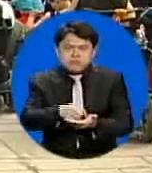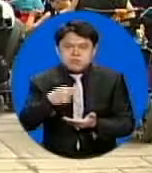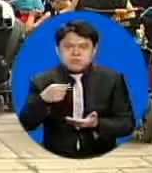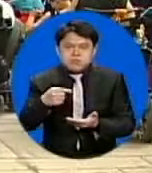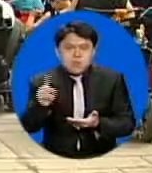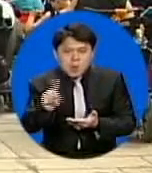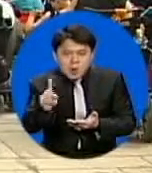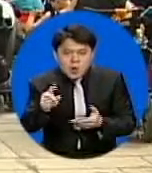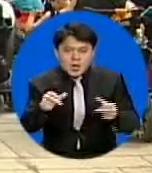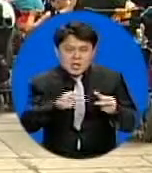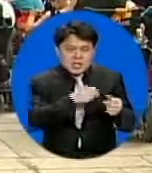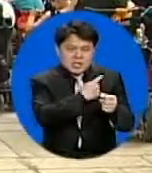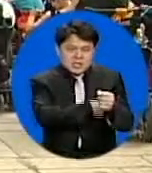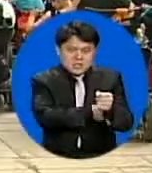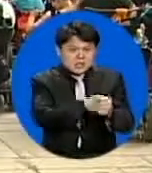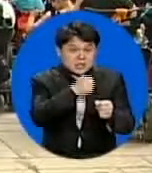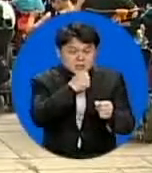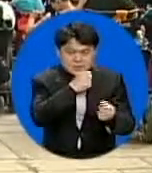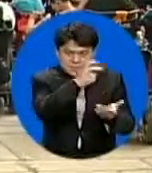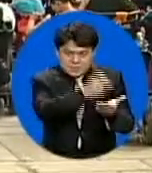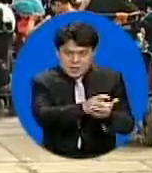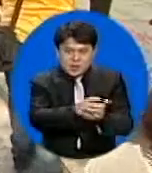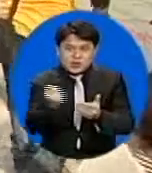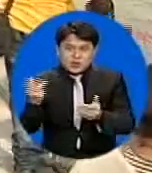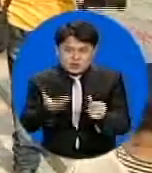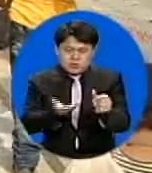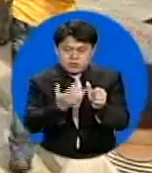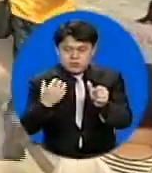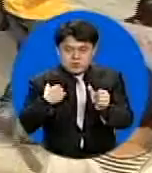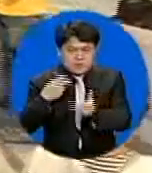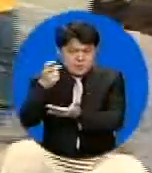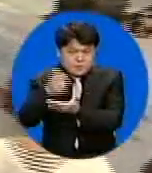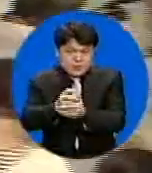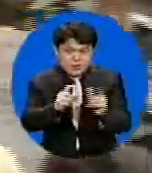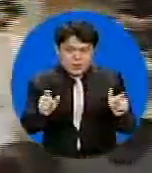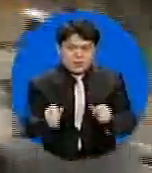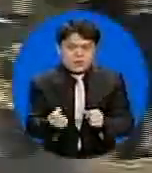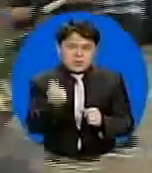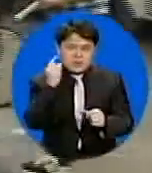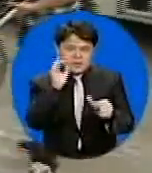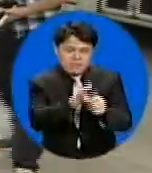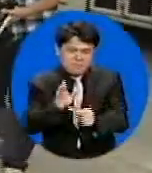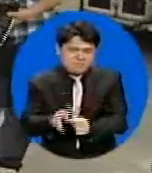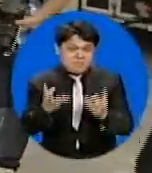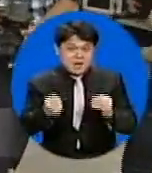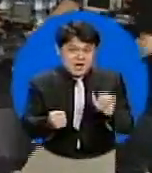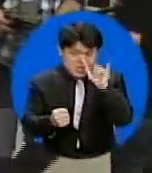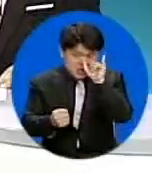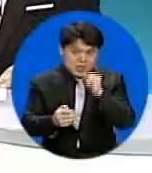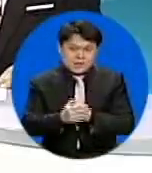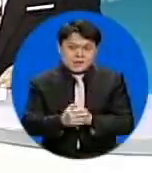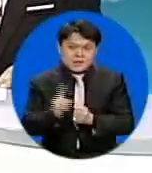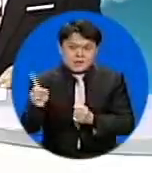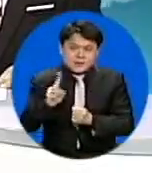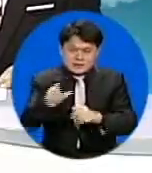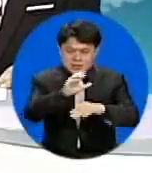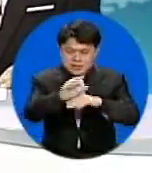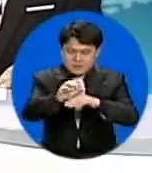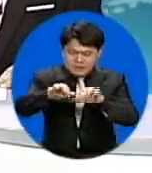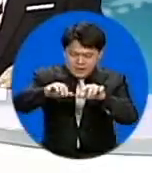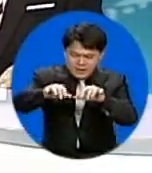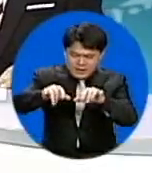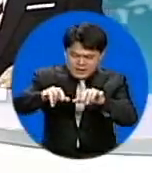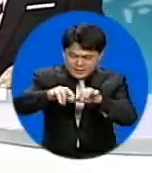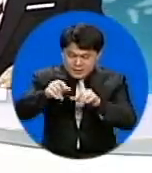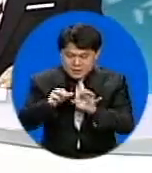뭐 장애 등급제라든지 혹은 네. 뭐 부양 의무제 이런 것들이 결국 이 발목을 좀 잡는 경우도 상당히 좀 많다고 하거든요. 네. 그래서 이 전산망에 의한